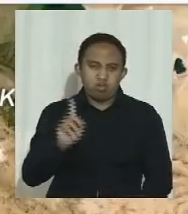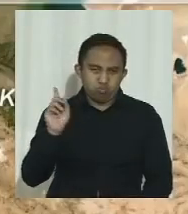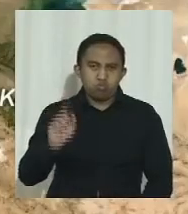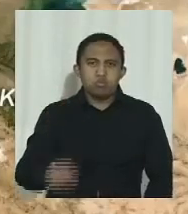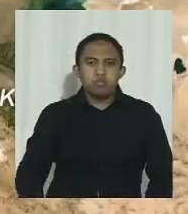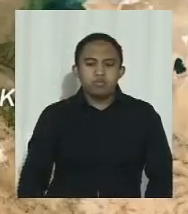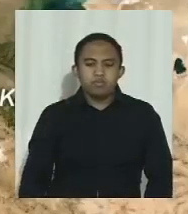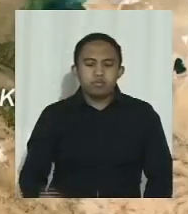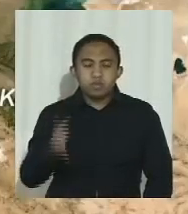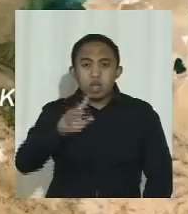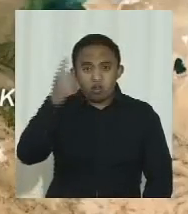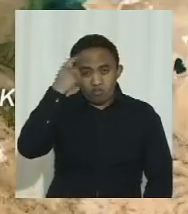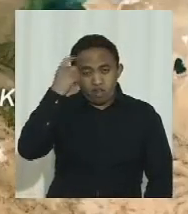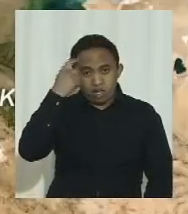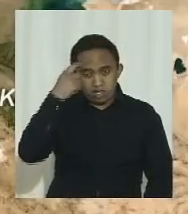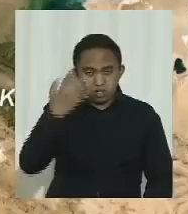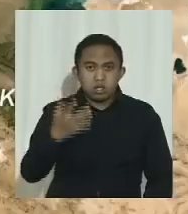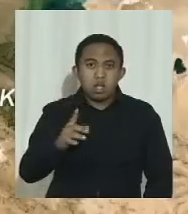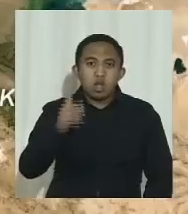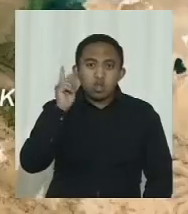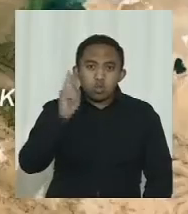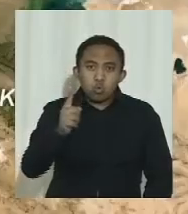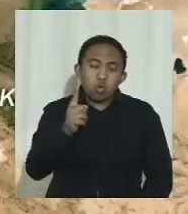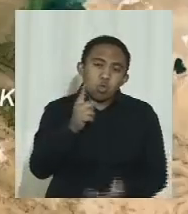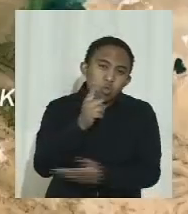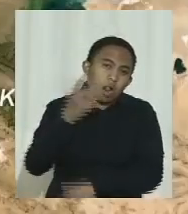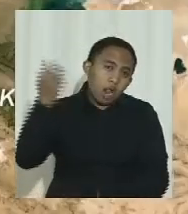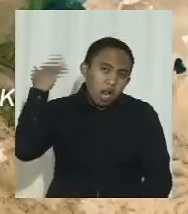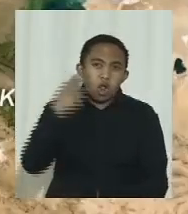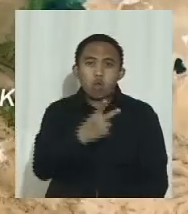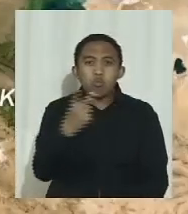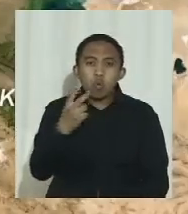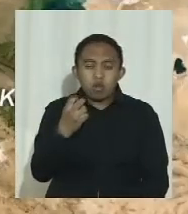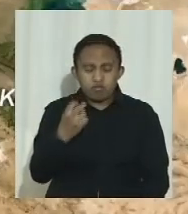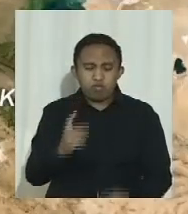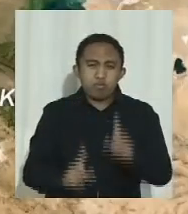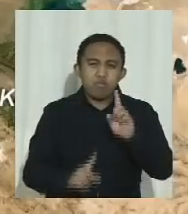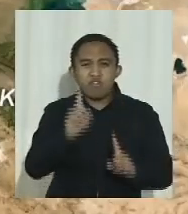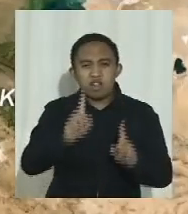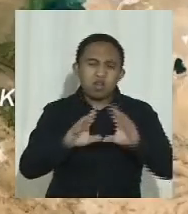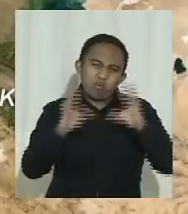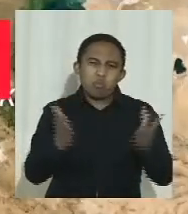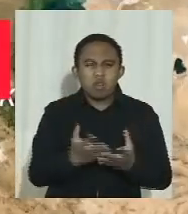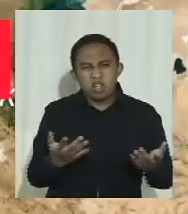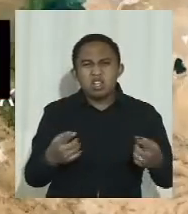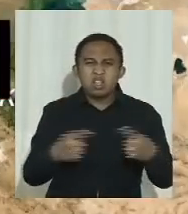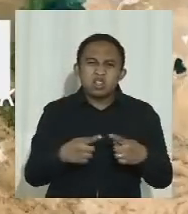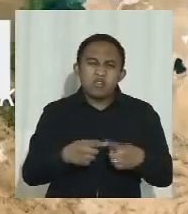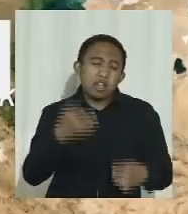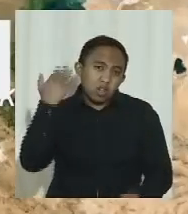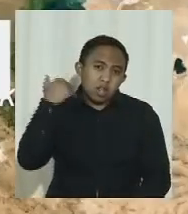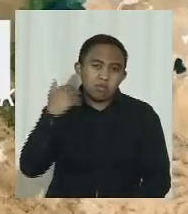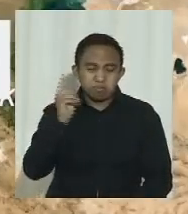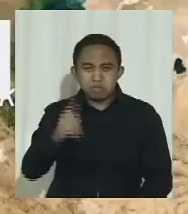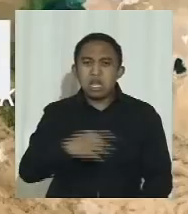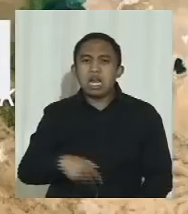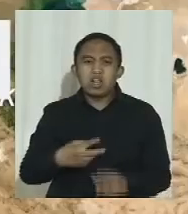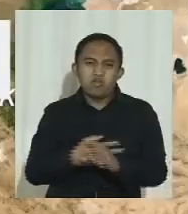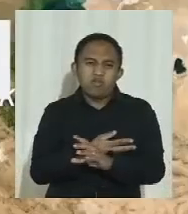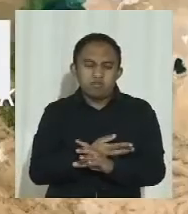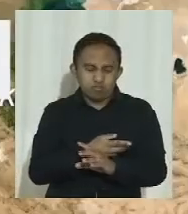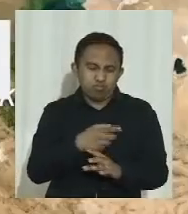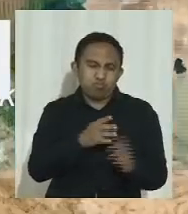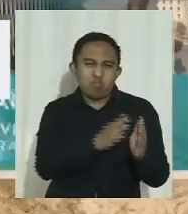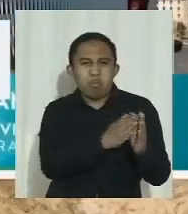izany. Tsy ivona fa tokony tamin'ny taona 2020 lasa iny no nanaovan'izao Euro izao saingy noho ny valana aretina COVID-19 dia